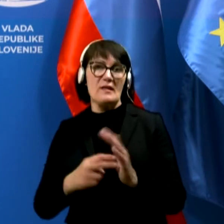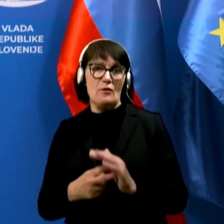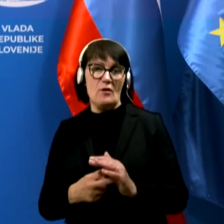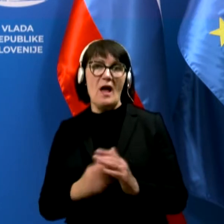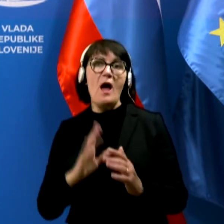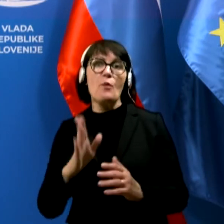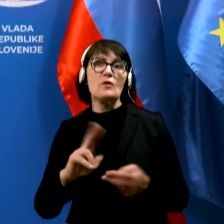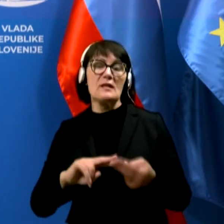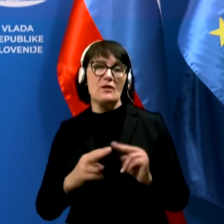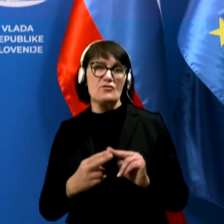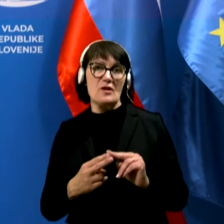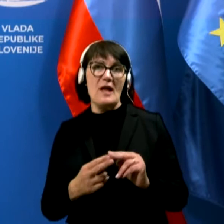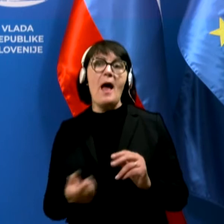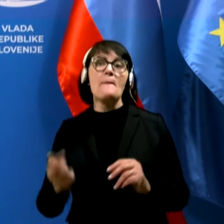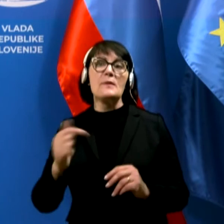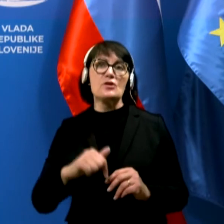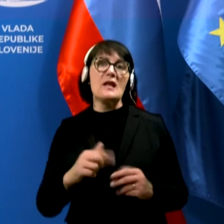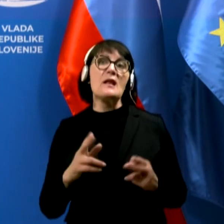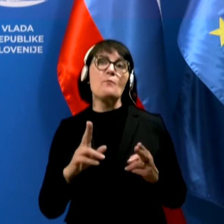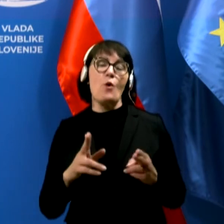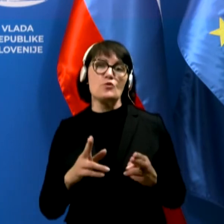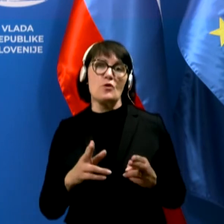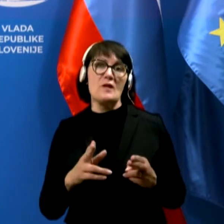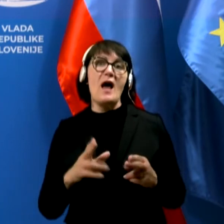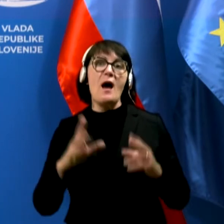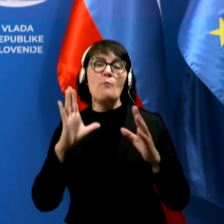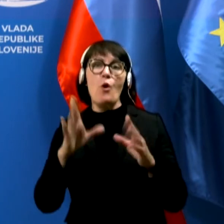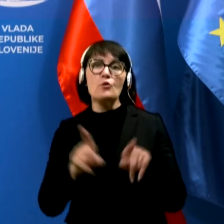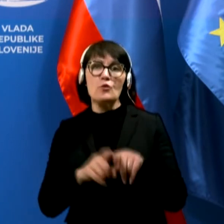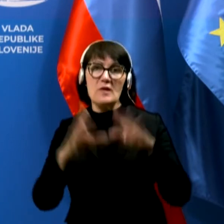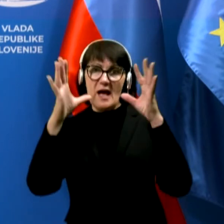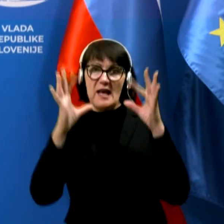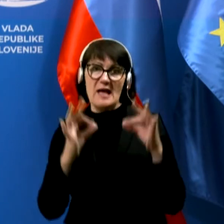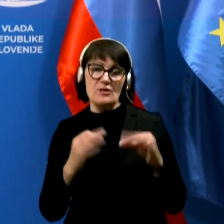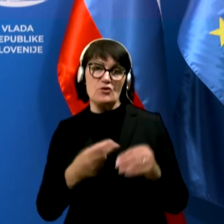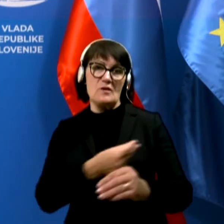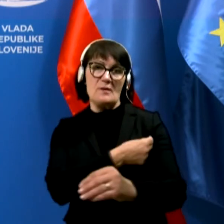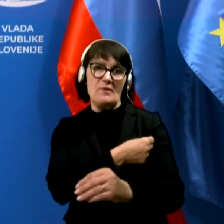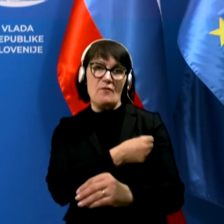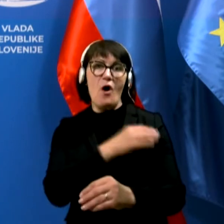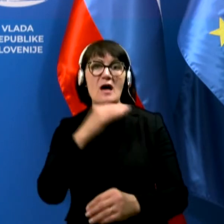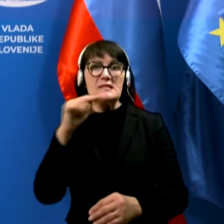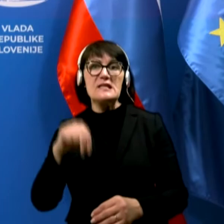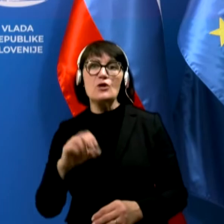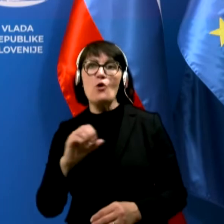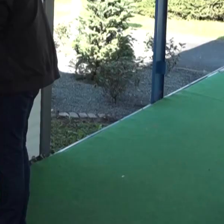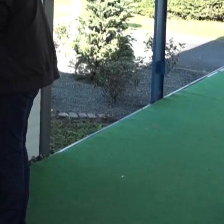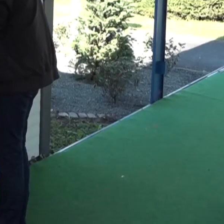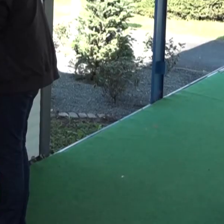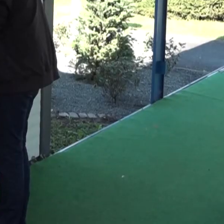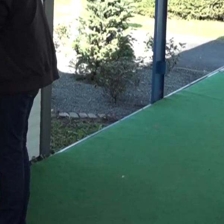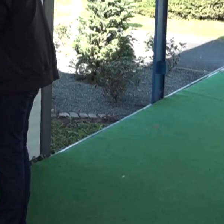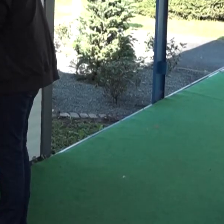bodo na ta način prišli na razpolago, bo torej tudi klasično cepivo, kot sem omenil sinofarm in pa Novavax.